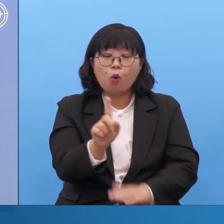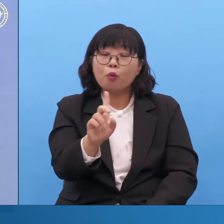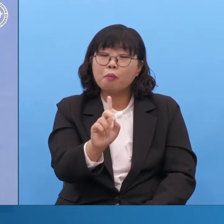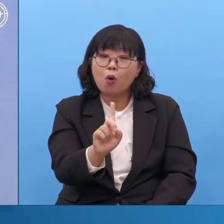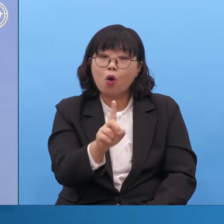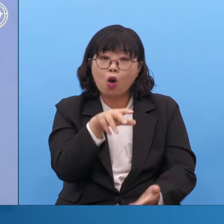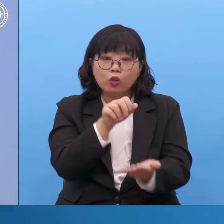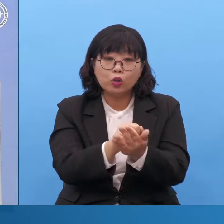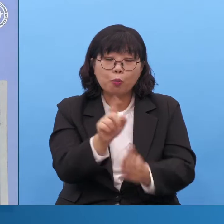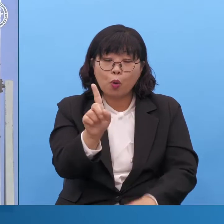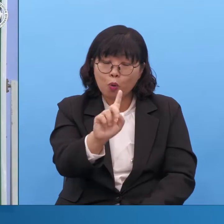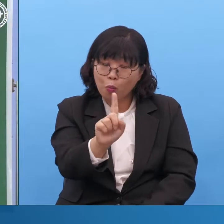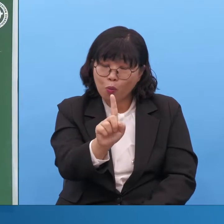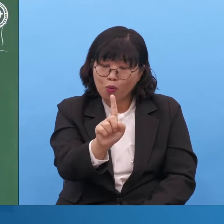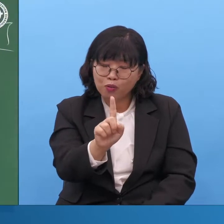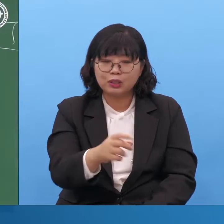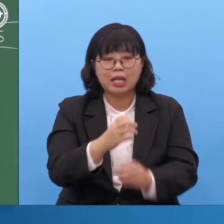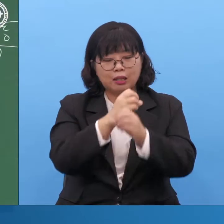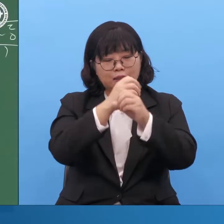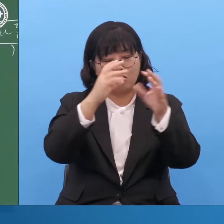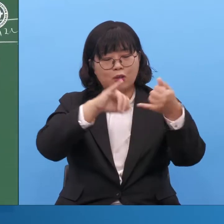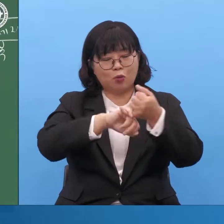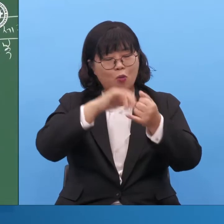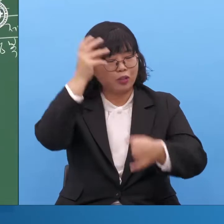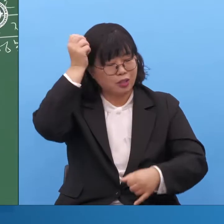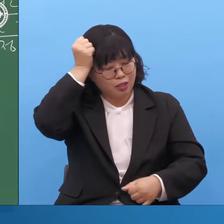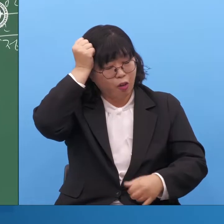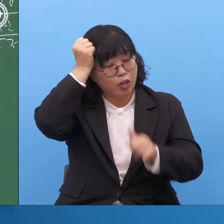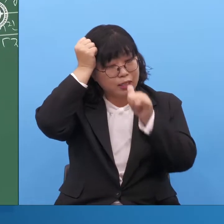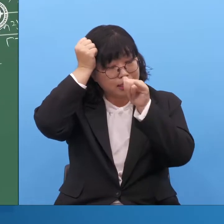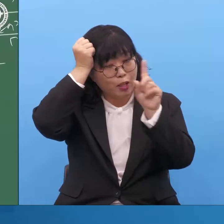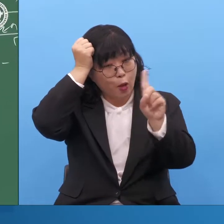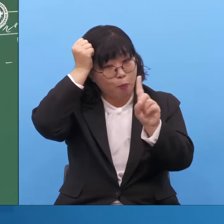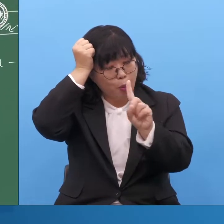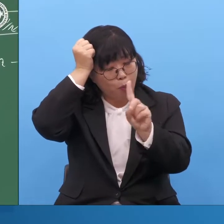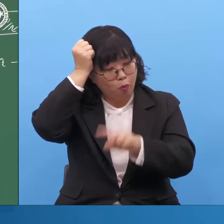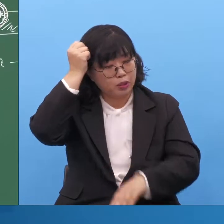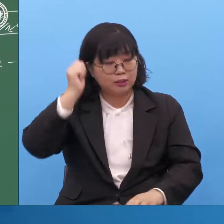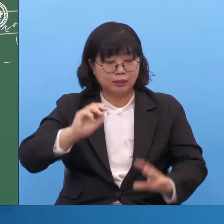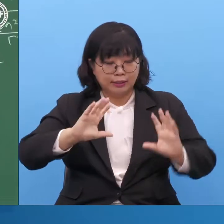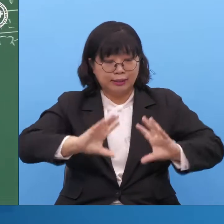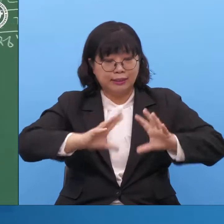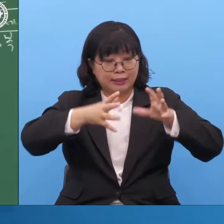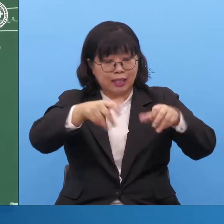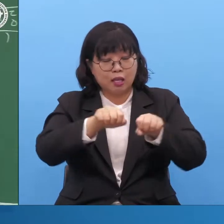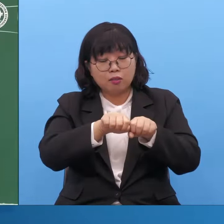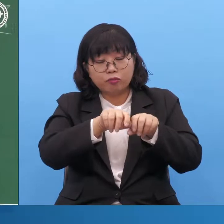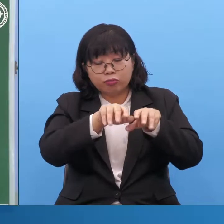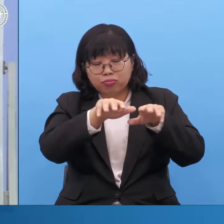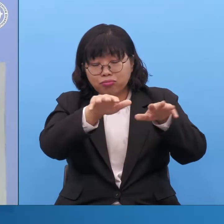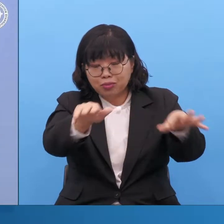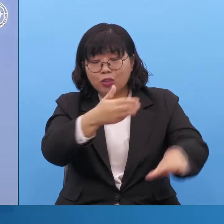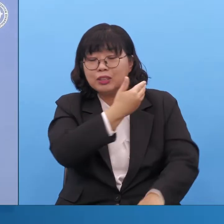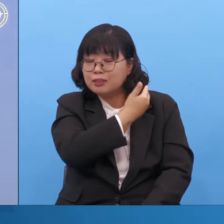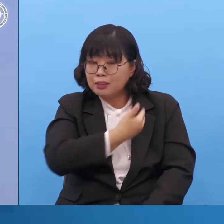서론에서 꼭 기억해야 될 것입니다. And you must remember in our introduction. 전 세계 흩어진 제자들은 언제든지